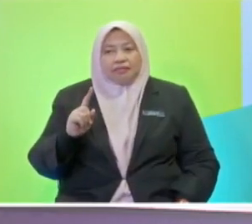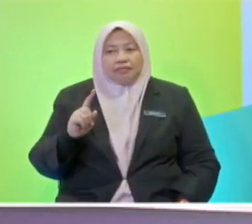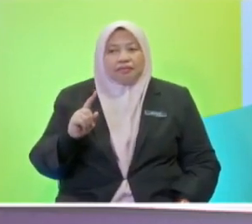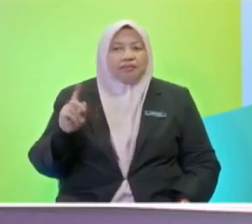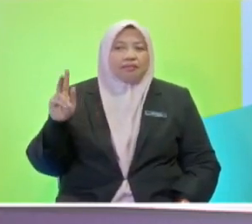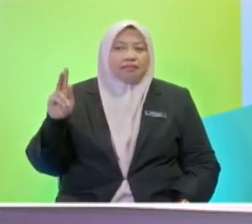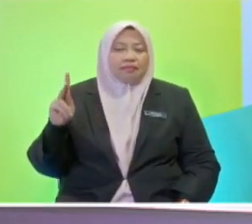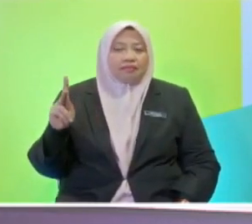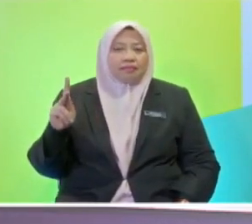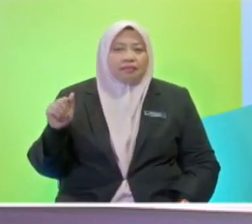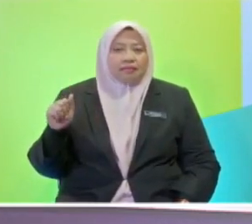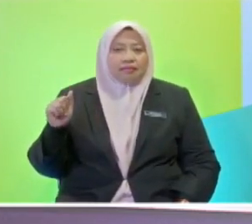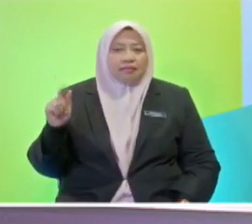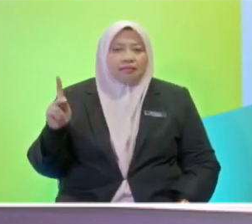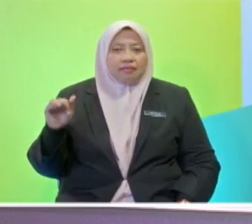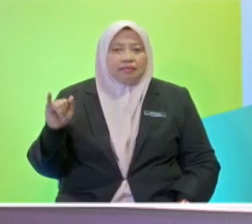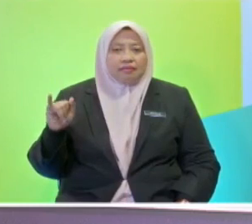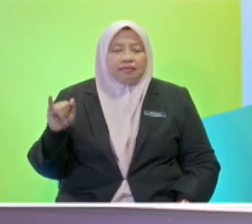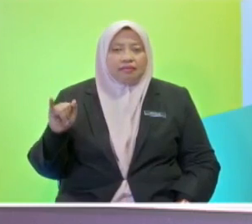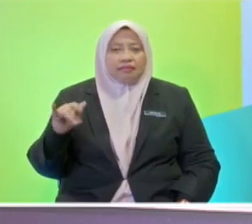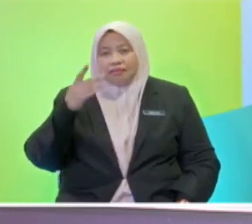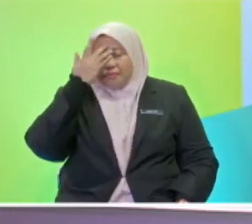Oke Betul pandailah